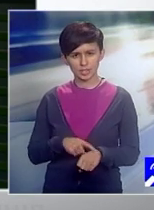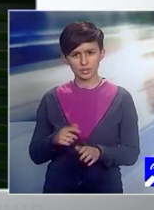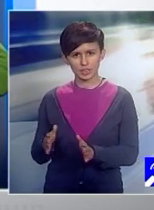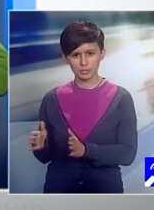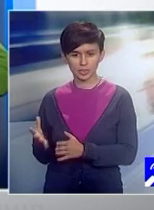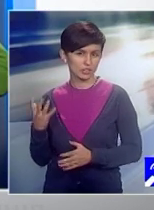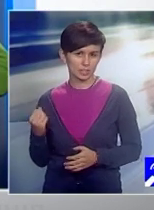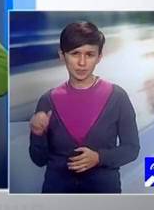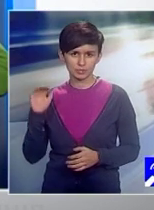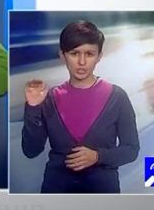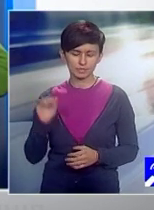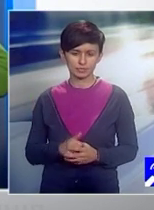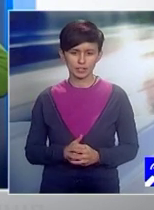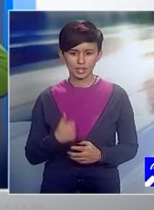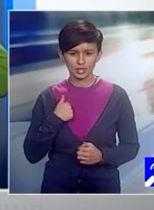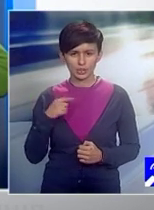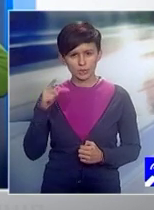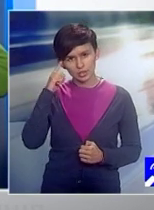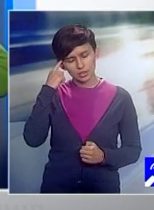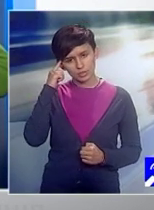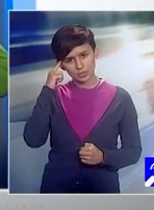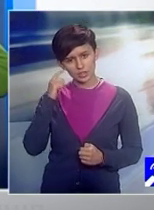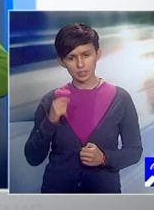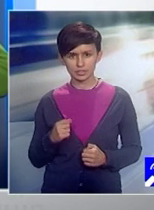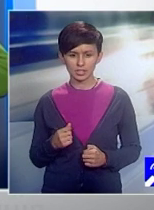mi s-a părut greu că nu mă gândeam la mine. Mă gândeam cu groază